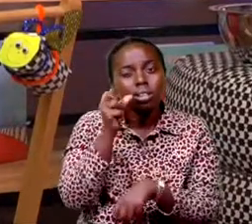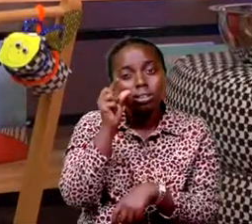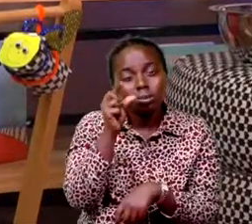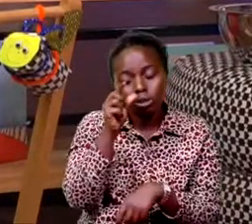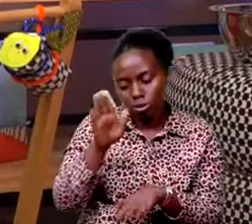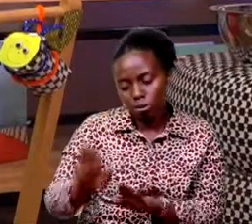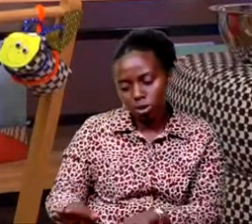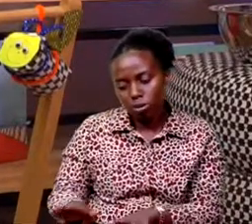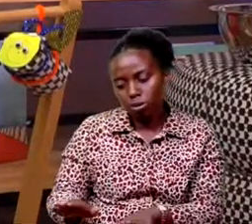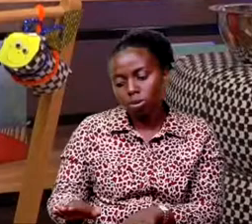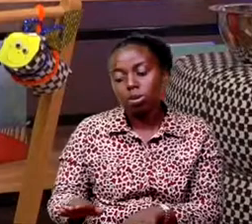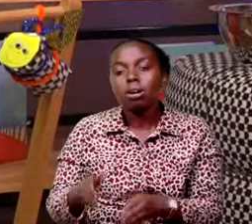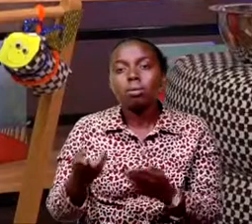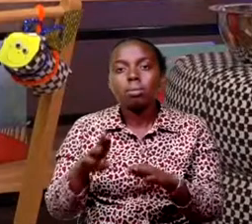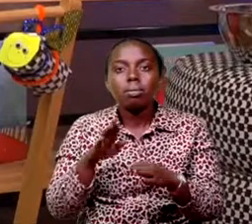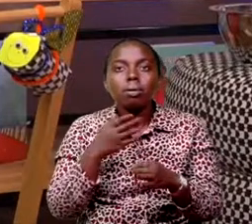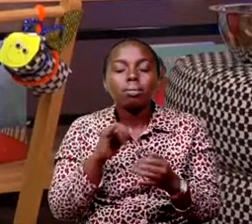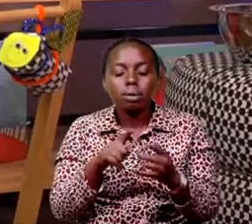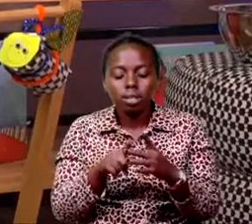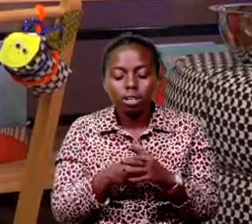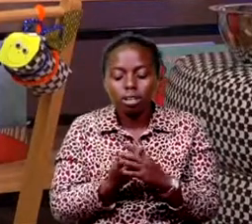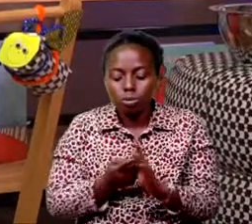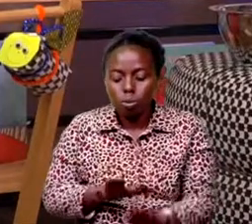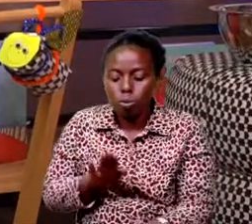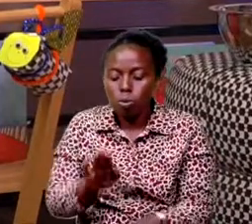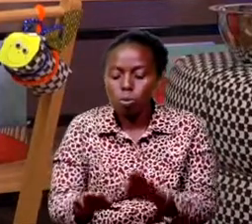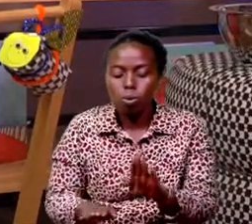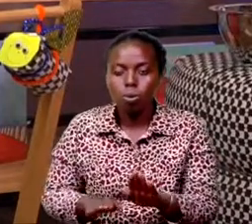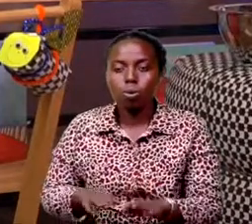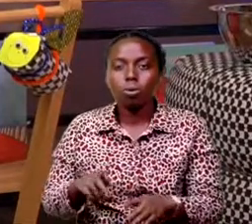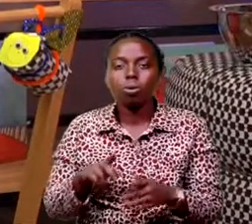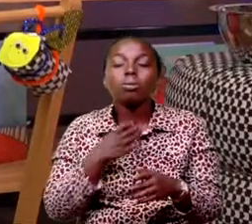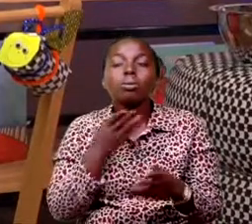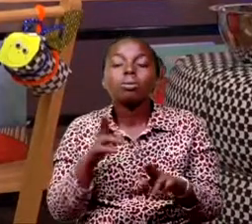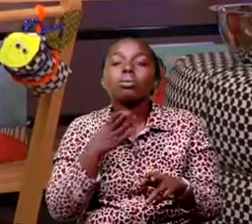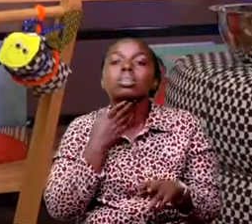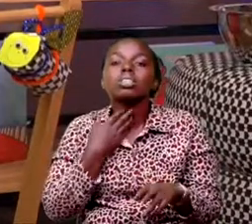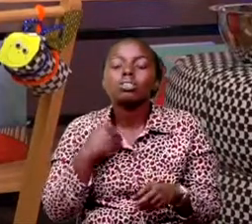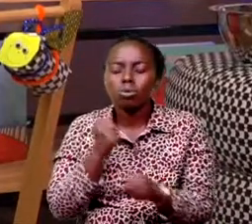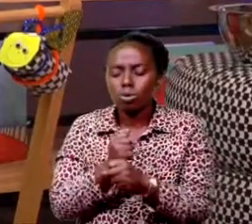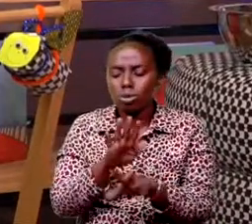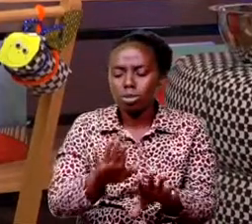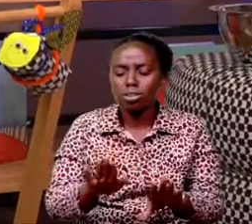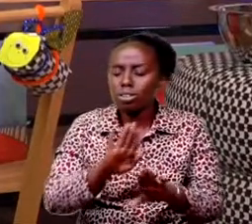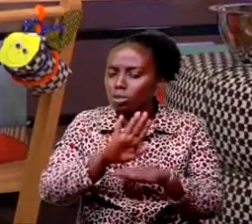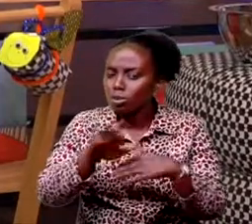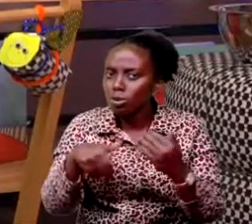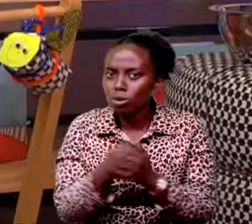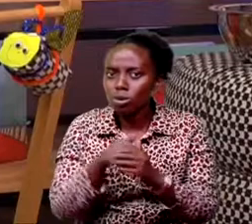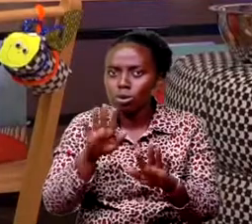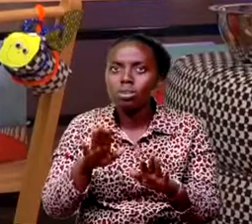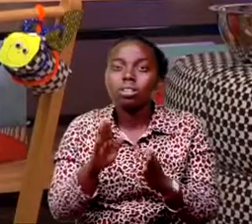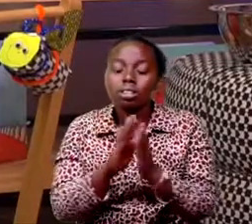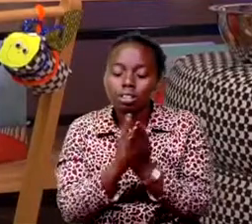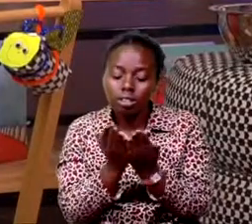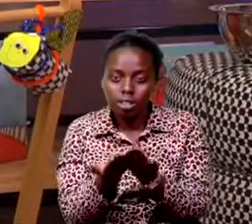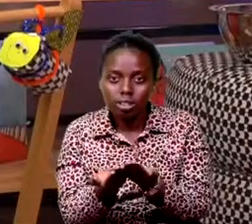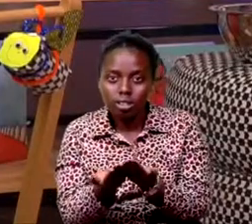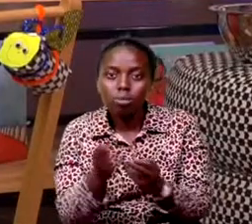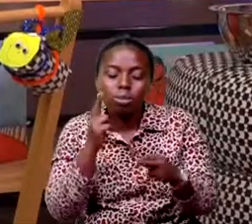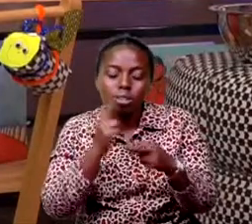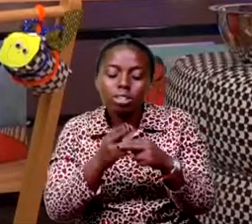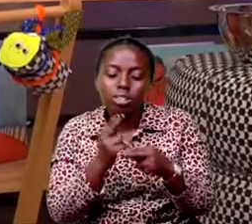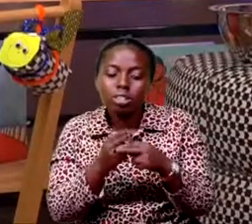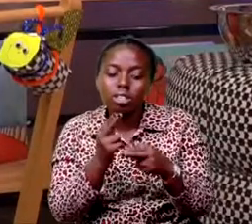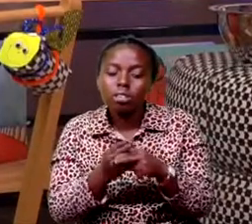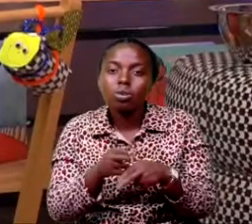bato, abana baba batangiye gukambakamba, abana baba batangiye gushaka gukora kuri buri kintu cyose, ni igitabo